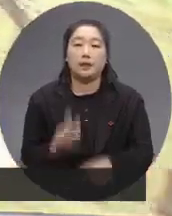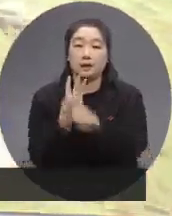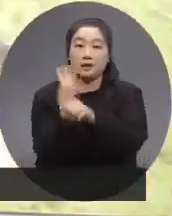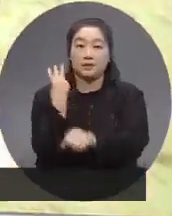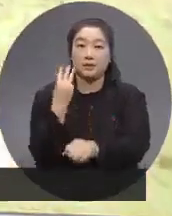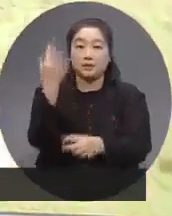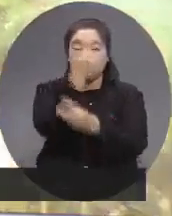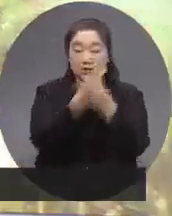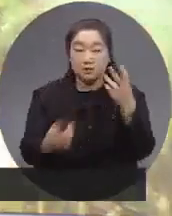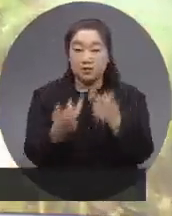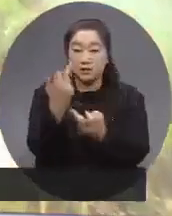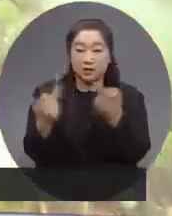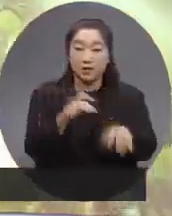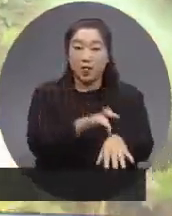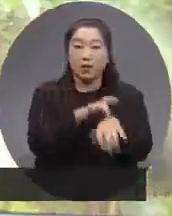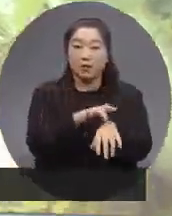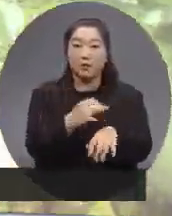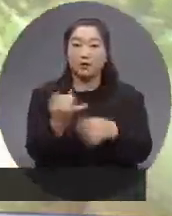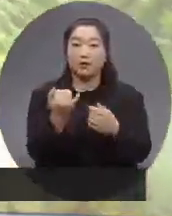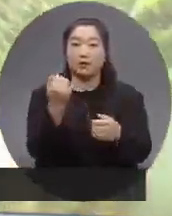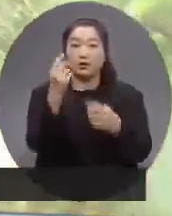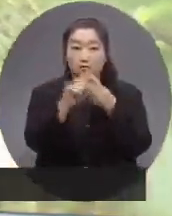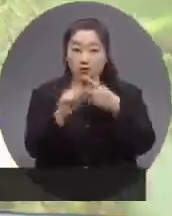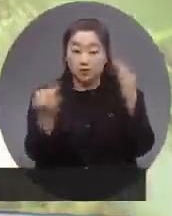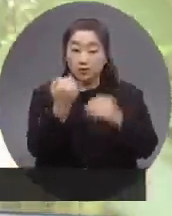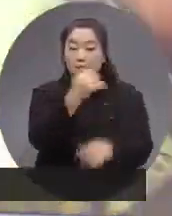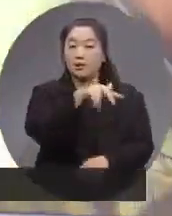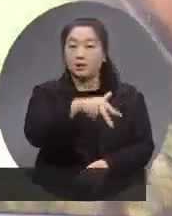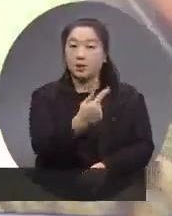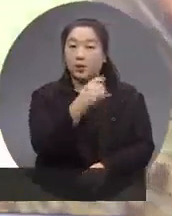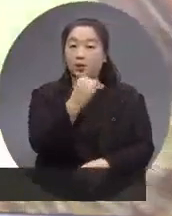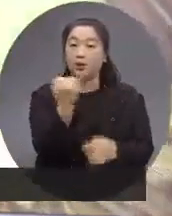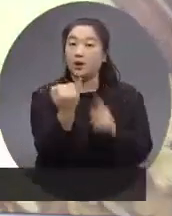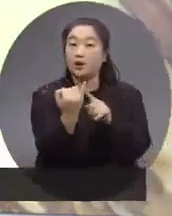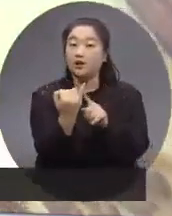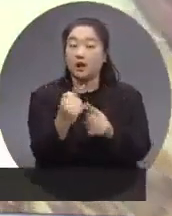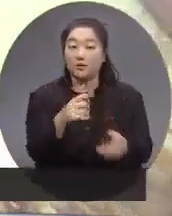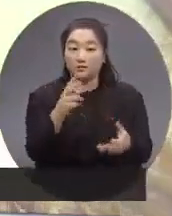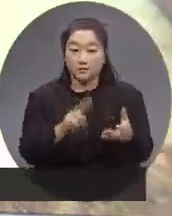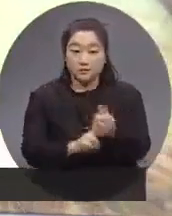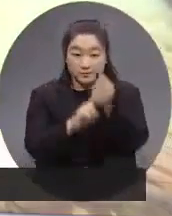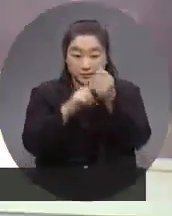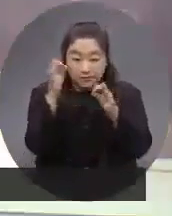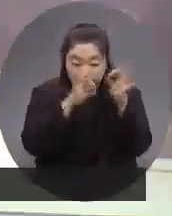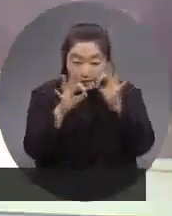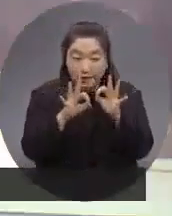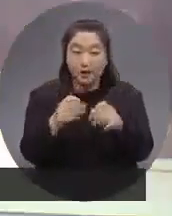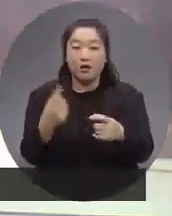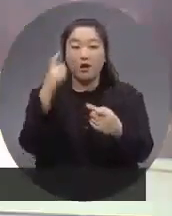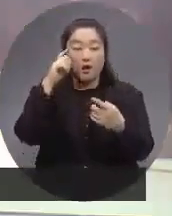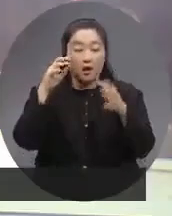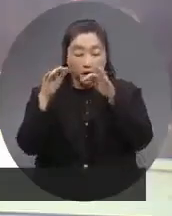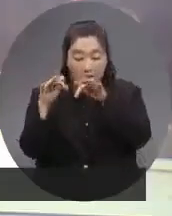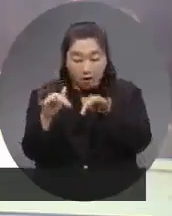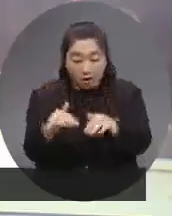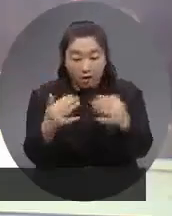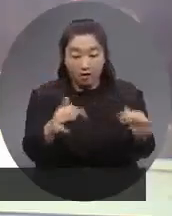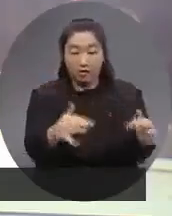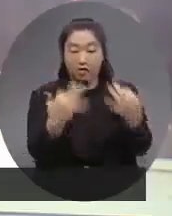3년 전 청주의 한 야산에서 실종된 좋은 누리 양을 기적처럼 찾아내 관심을 한 몸에 받았던 군견